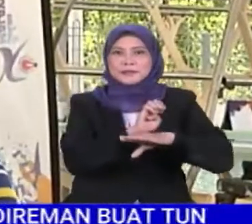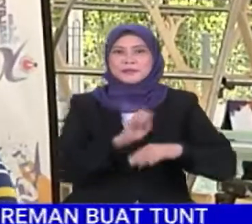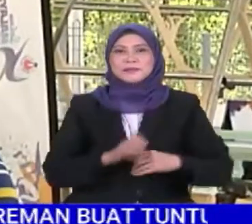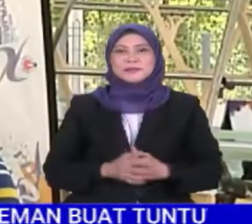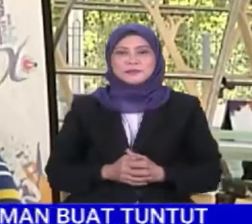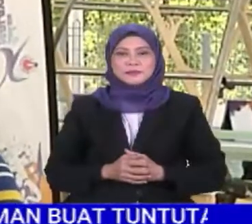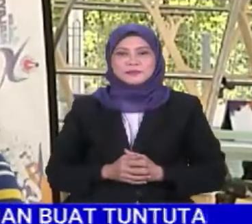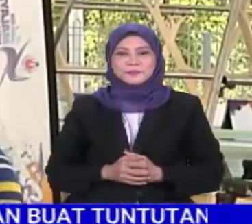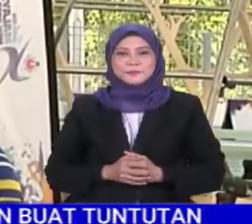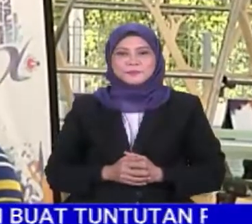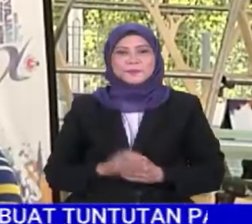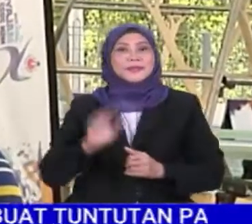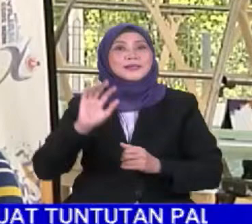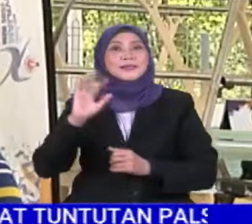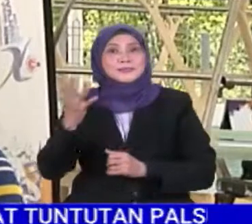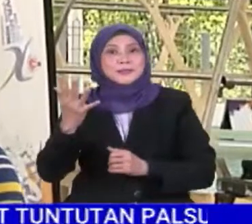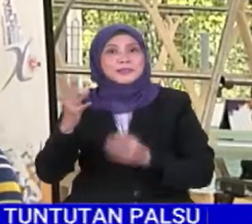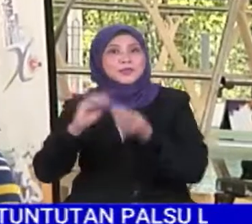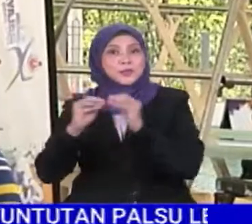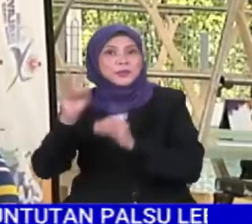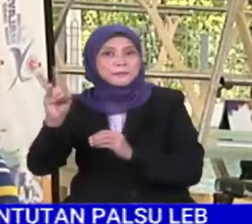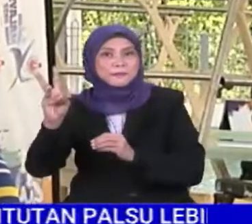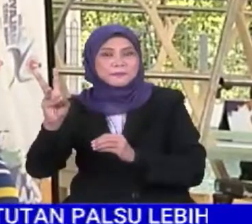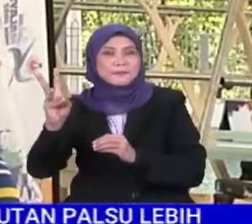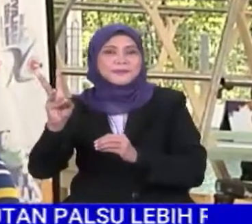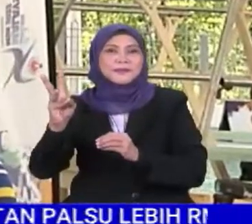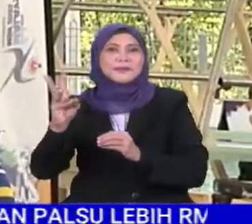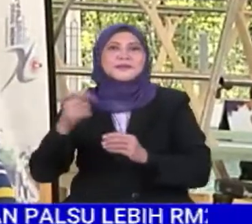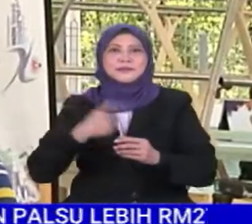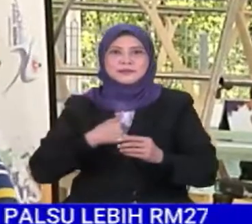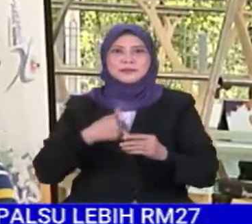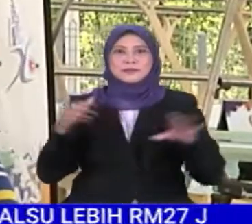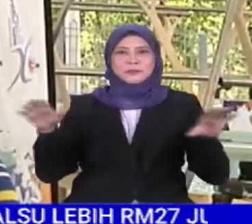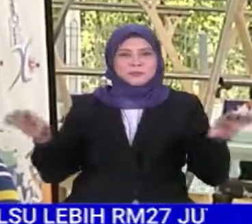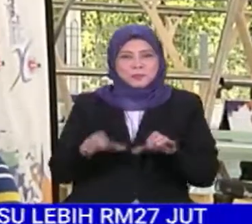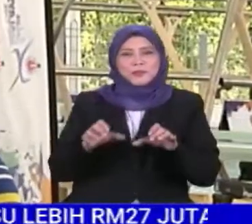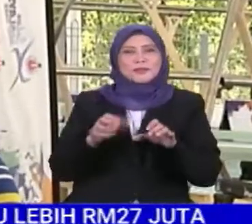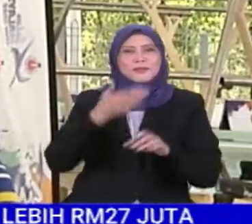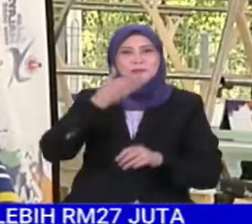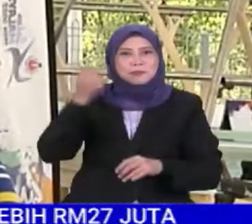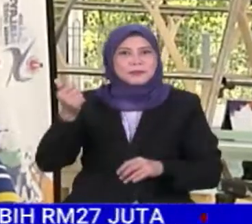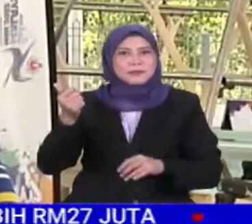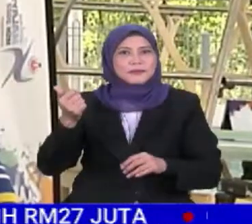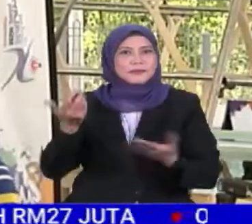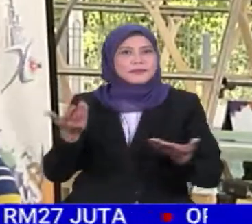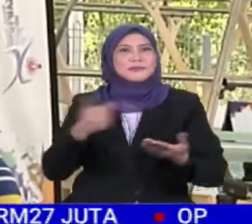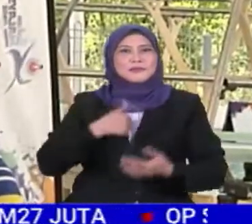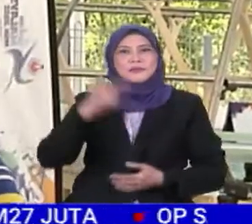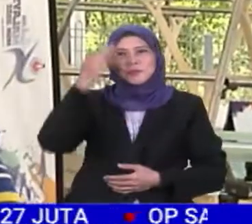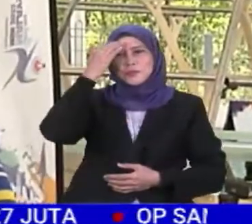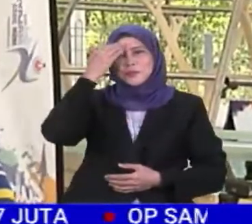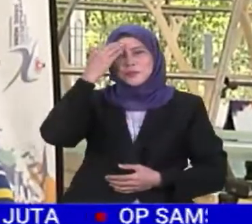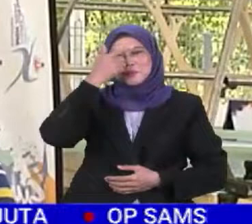rasa dive kelima dan keenam tu saya buat yang mana yang saya mampu saya. Dan sebab saya tahu